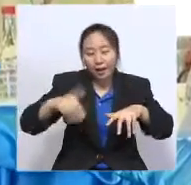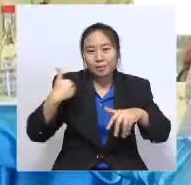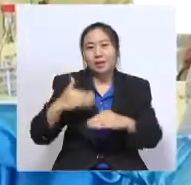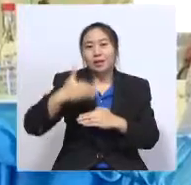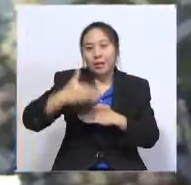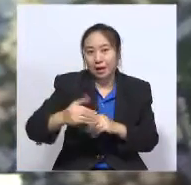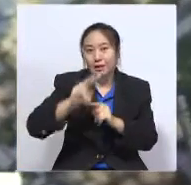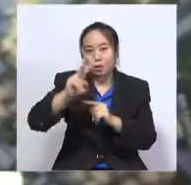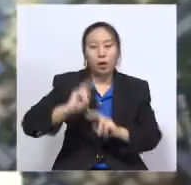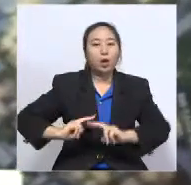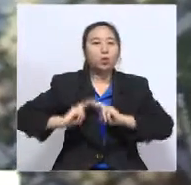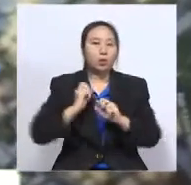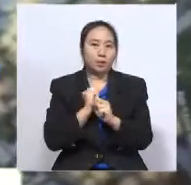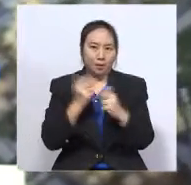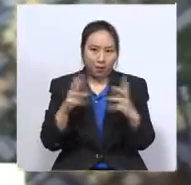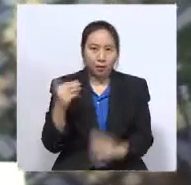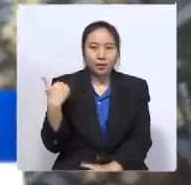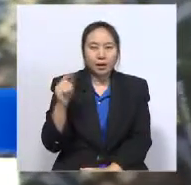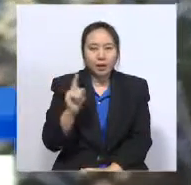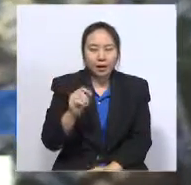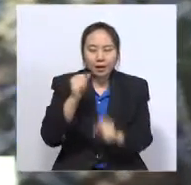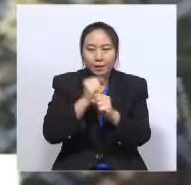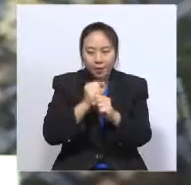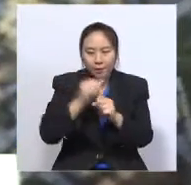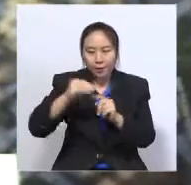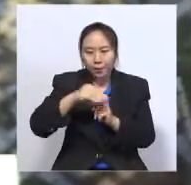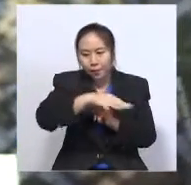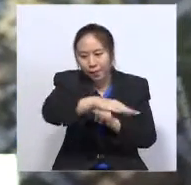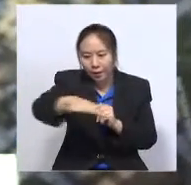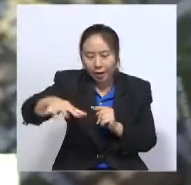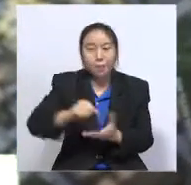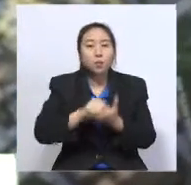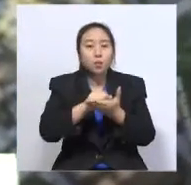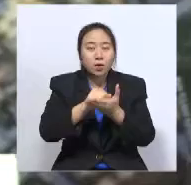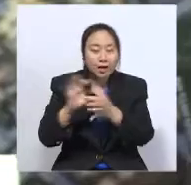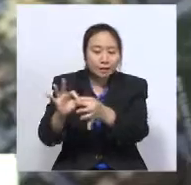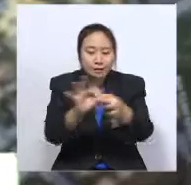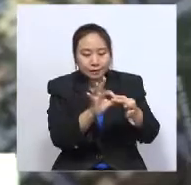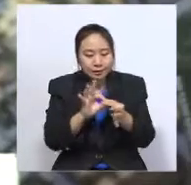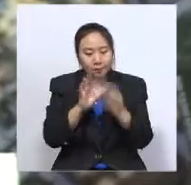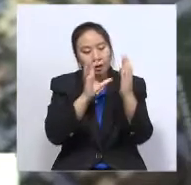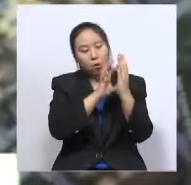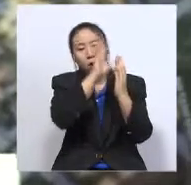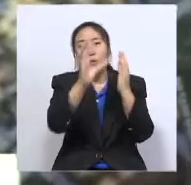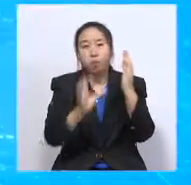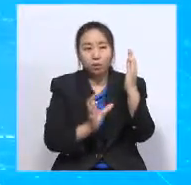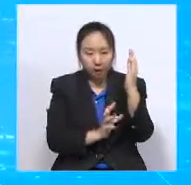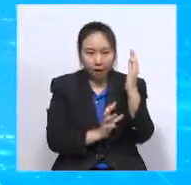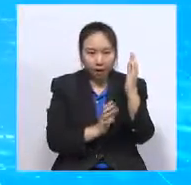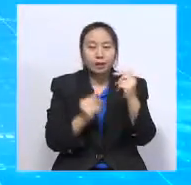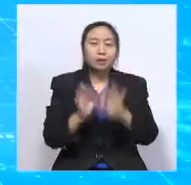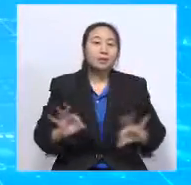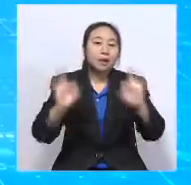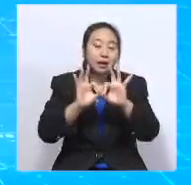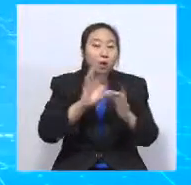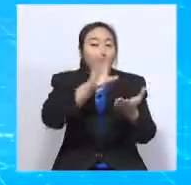เอกชนเนี่ยเริ่มดำเนินการไปแล้วก็คือการวางโครงข่ายบรอดแบนด์นะคะที่จะให้บริการเชื่อมโยงกันในภูมิภาคพร้อมกับเน้นย้ำการบริหาร